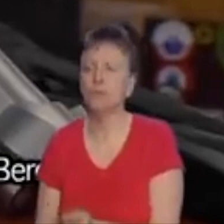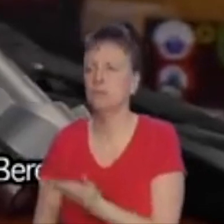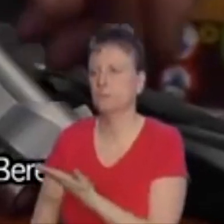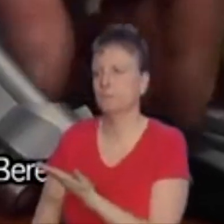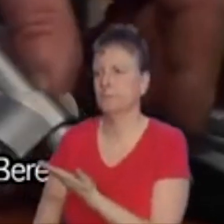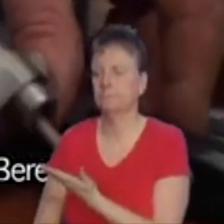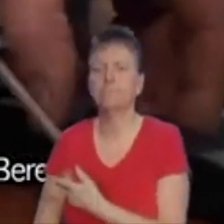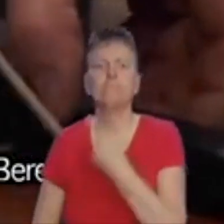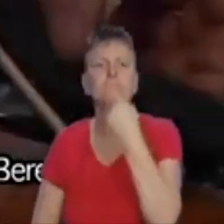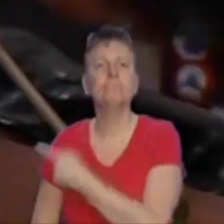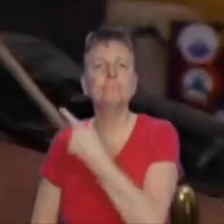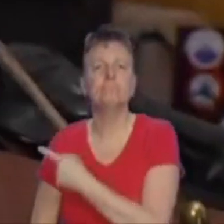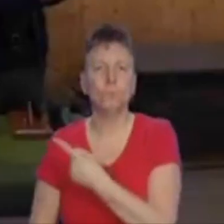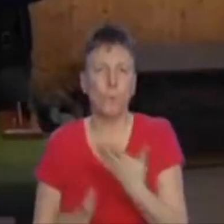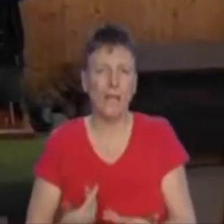le Beretta.